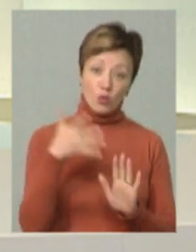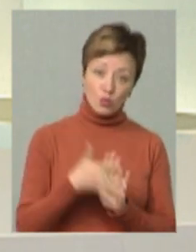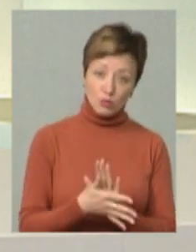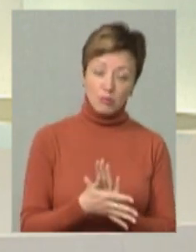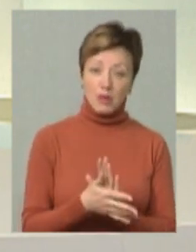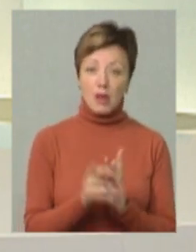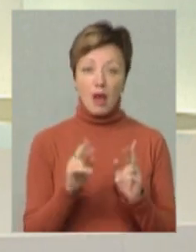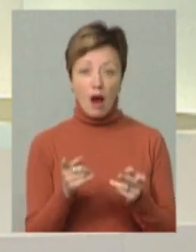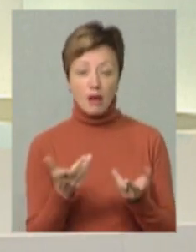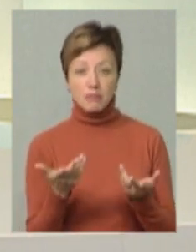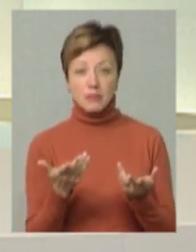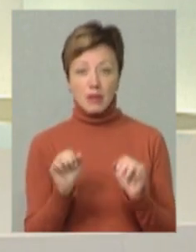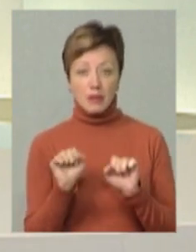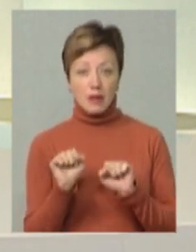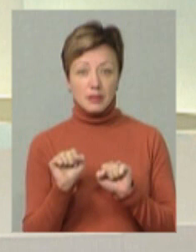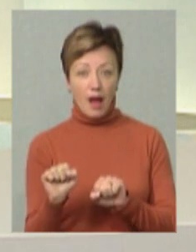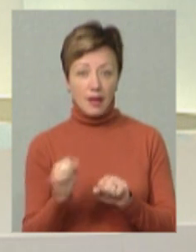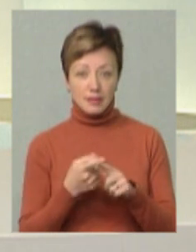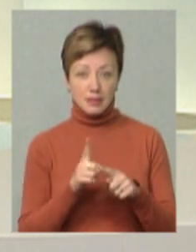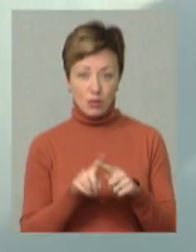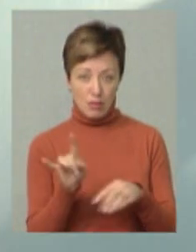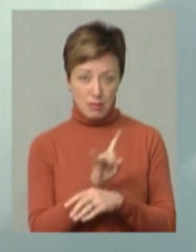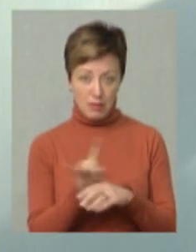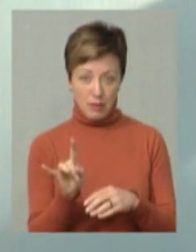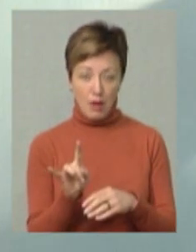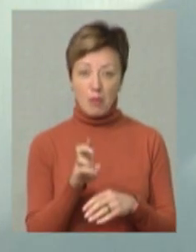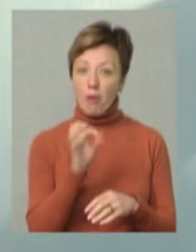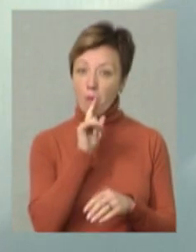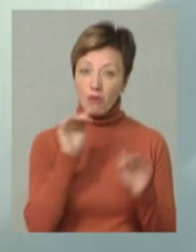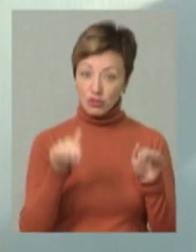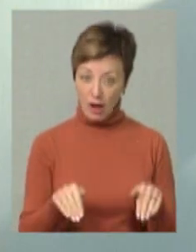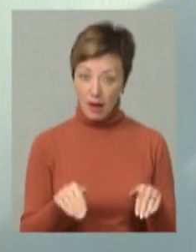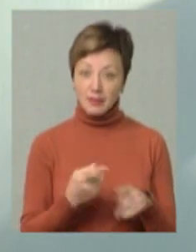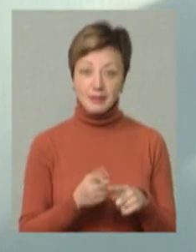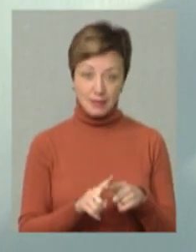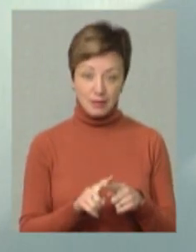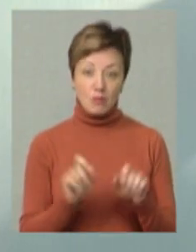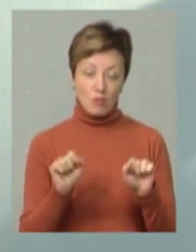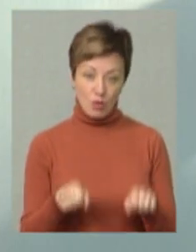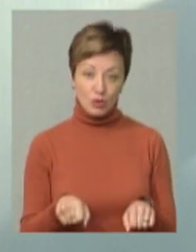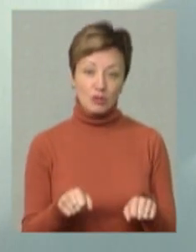як покривання цієї неправди. Бо мовчання це може розцінюватися також, як